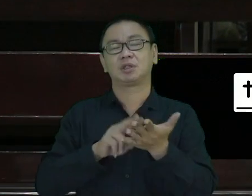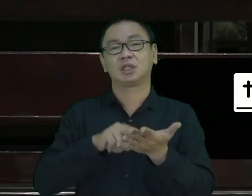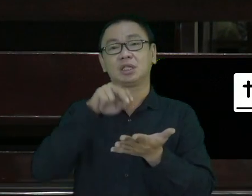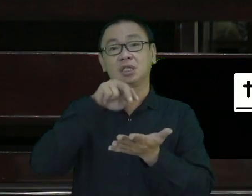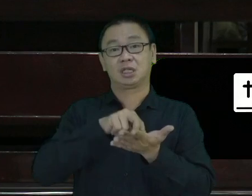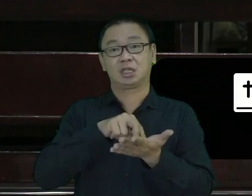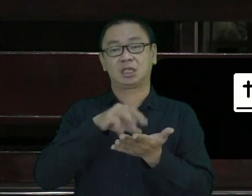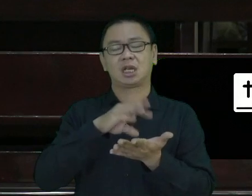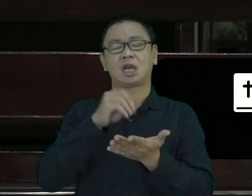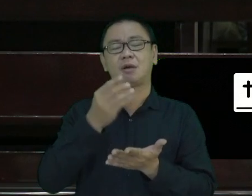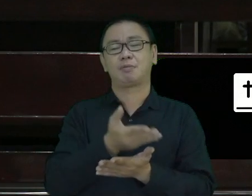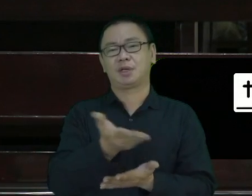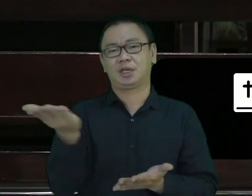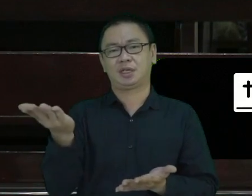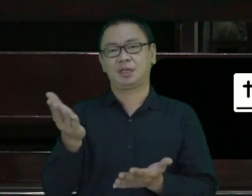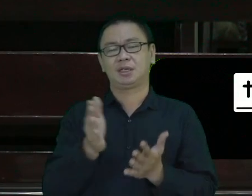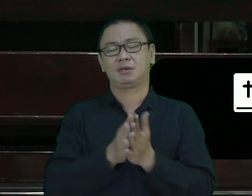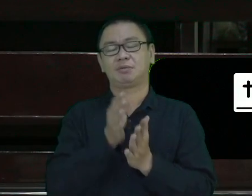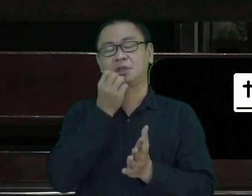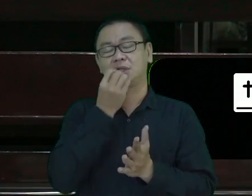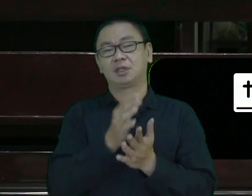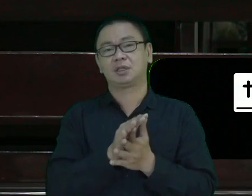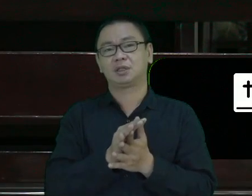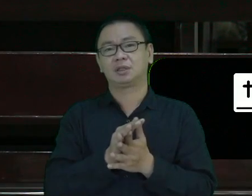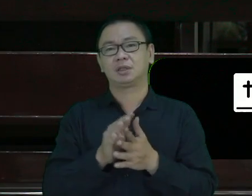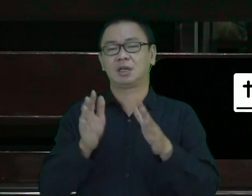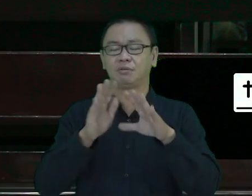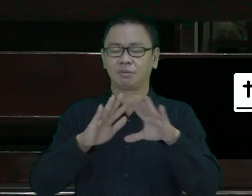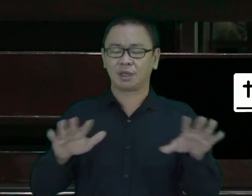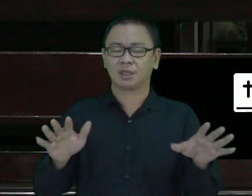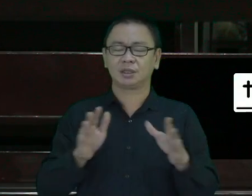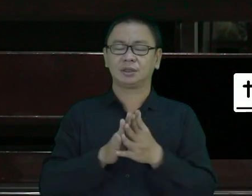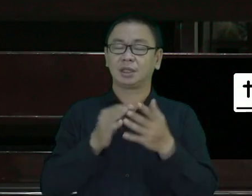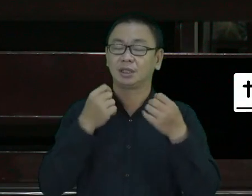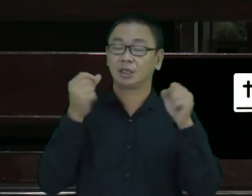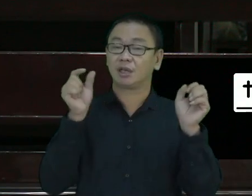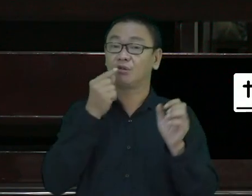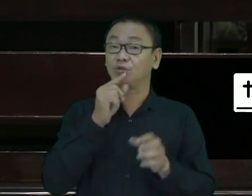mereka dan berkata, "Damai sejahtera bagi kamu."